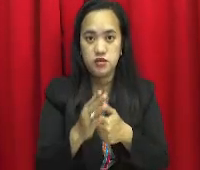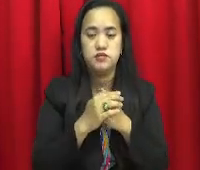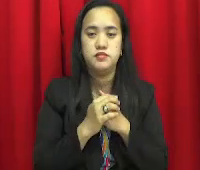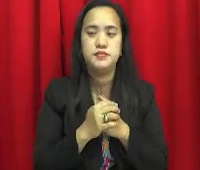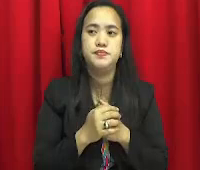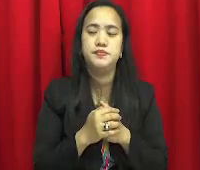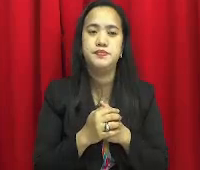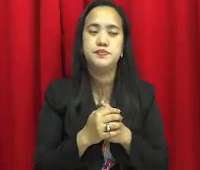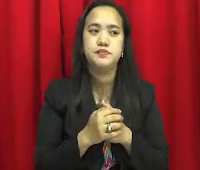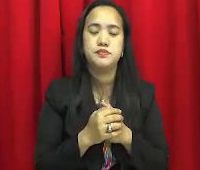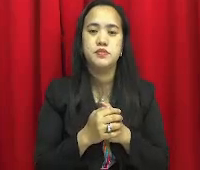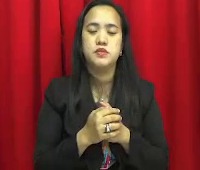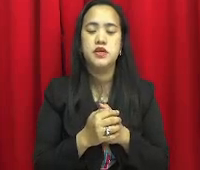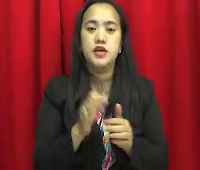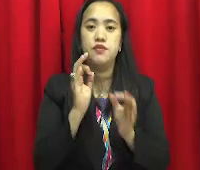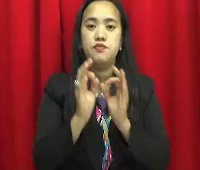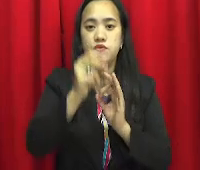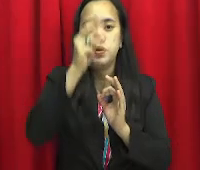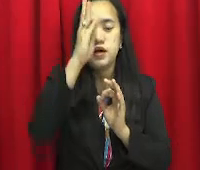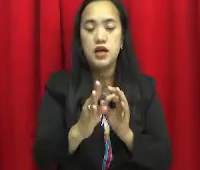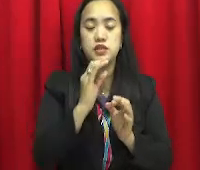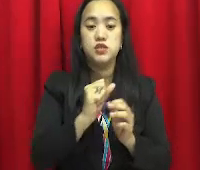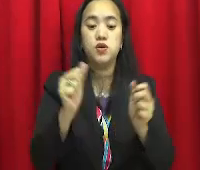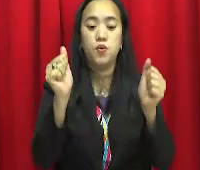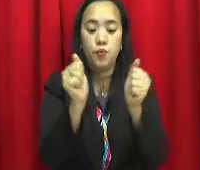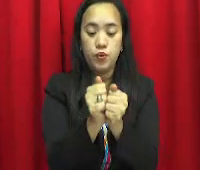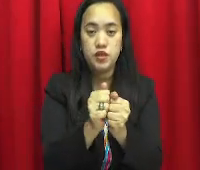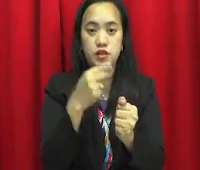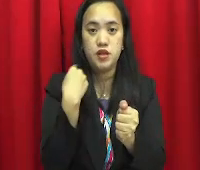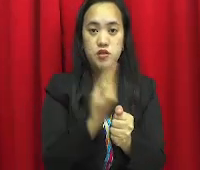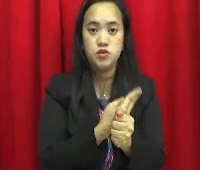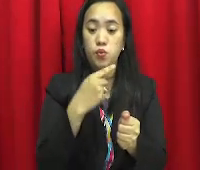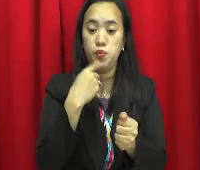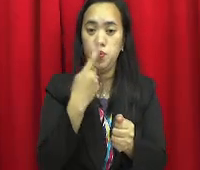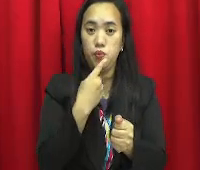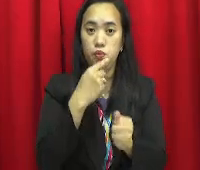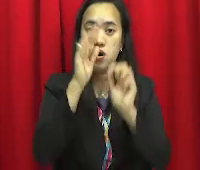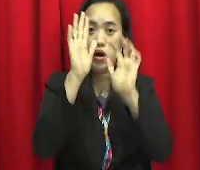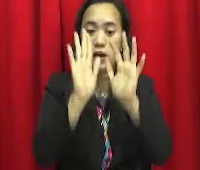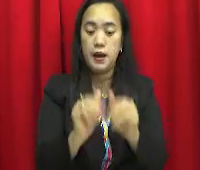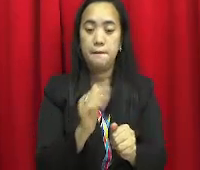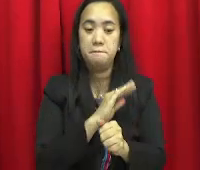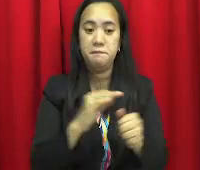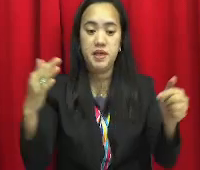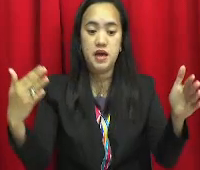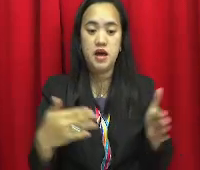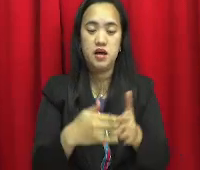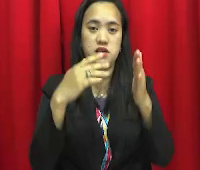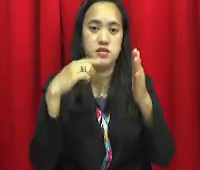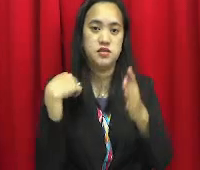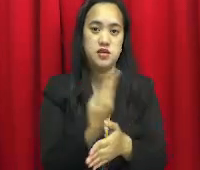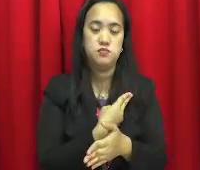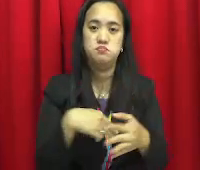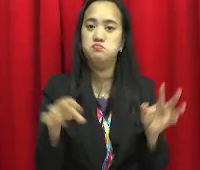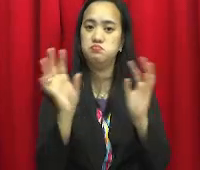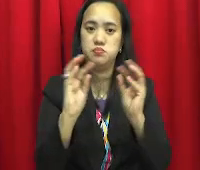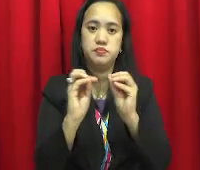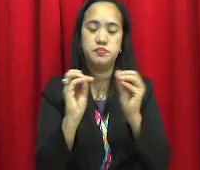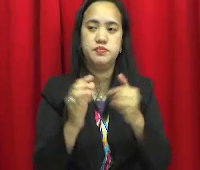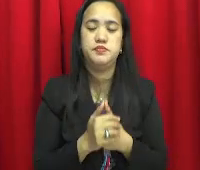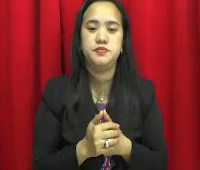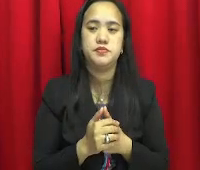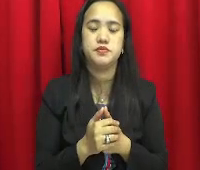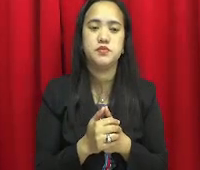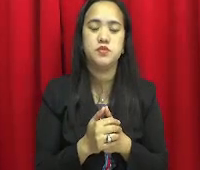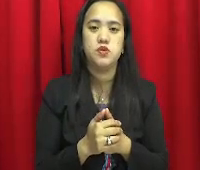napakaganda na sinasabi, if God be with us, then what else? Yeah. Who can be against us? Yeah. What else? Kailangan natin. Kapatid, tatandaan niyo po